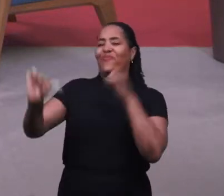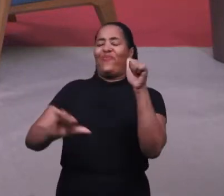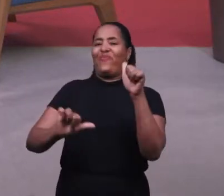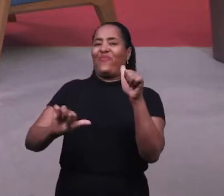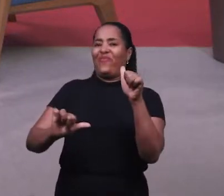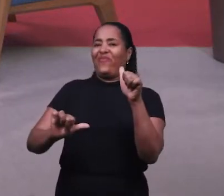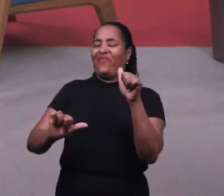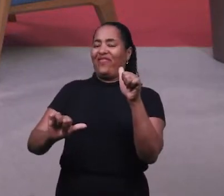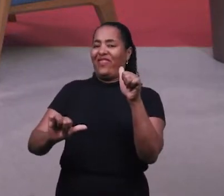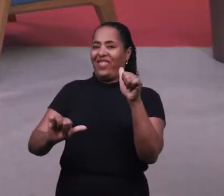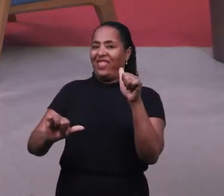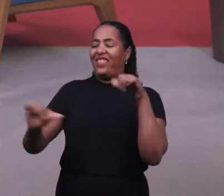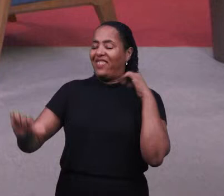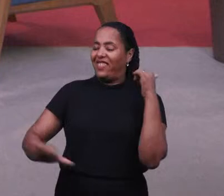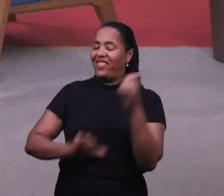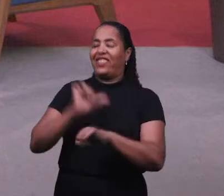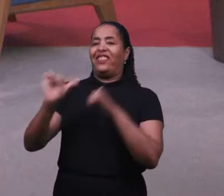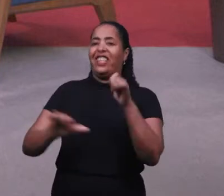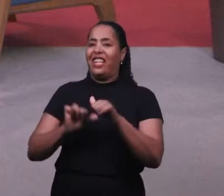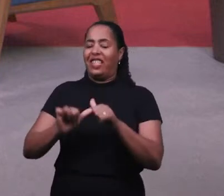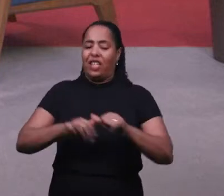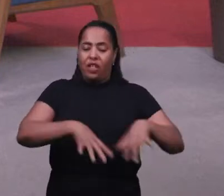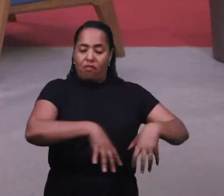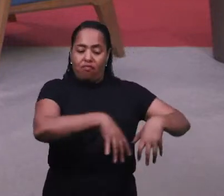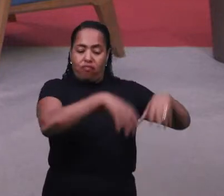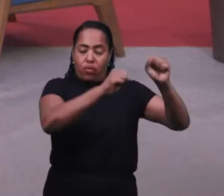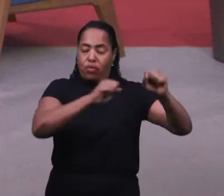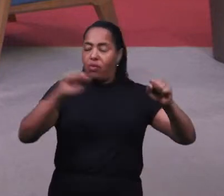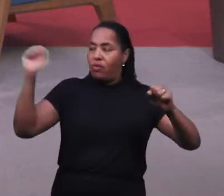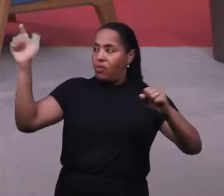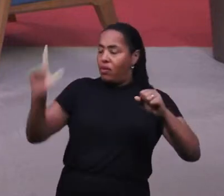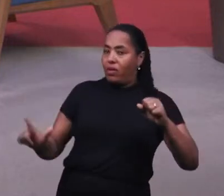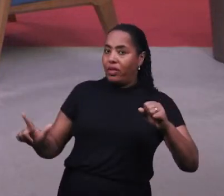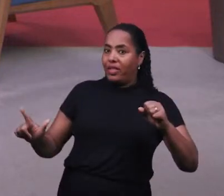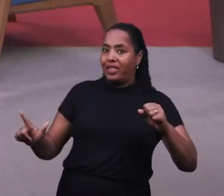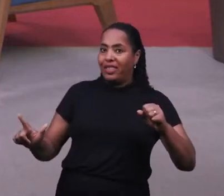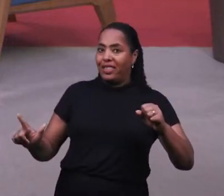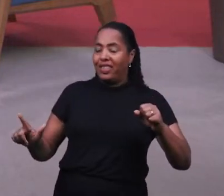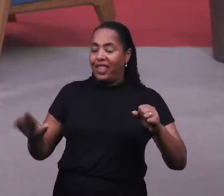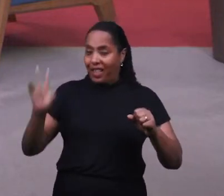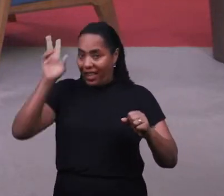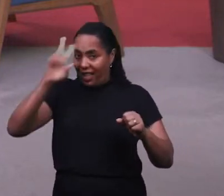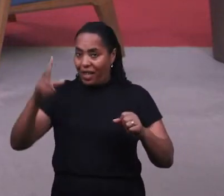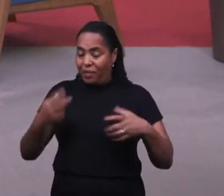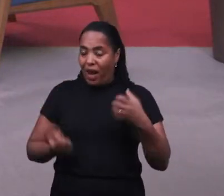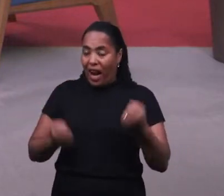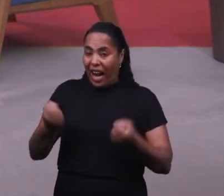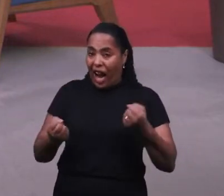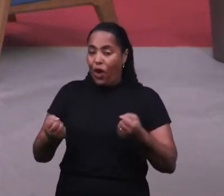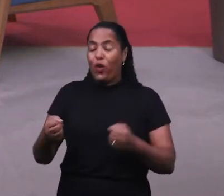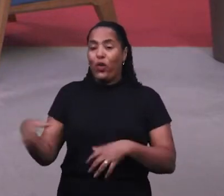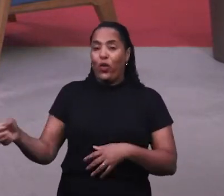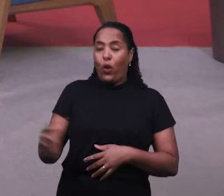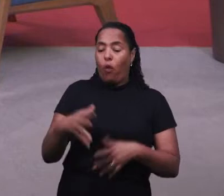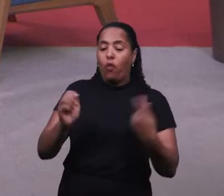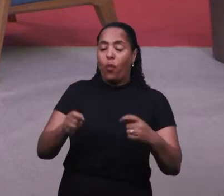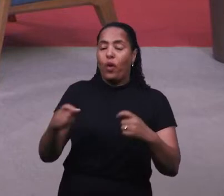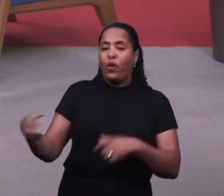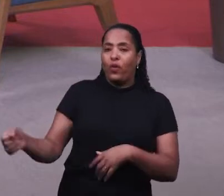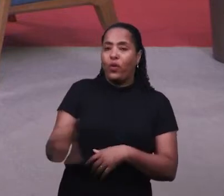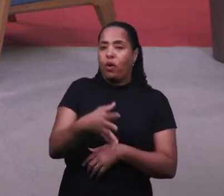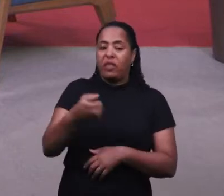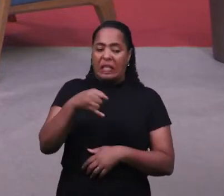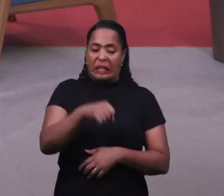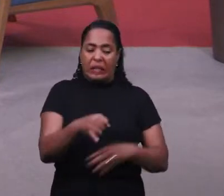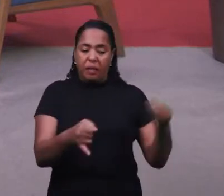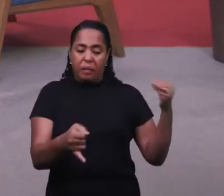est transformé. Celui qui est dans la ténèbre, voici que tout s'est fait nouveau, c'est un char nouveau. Et il est dans le